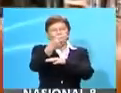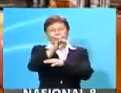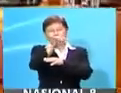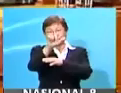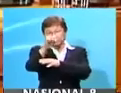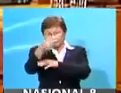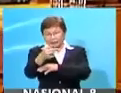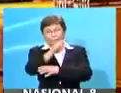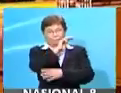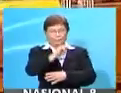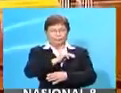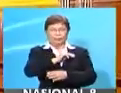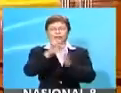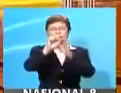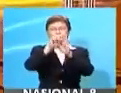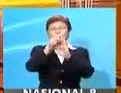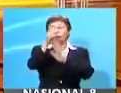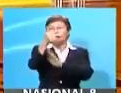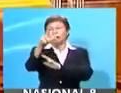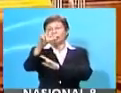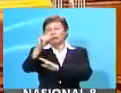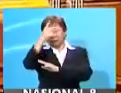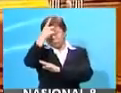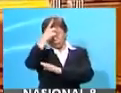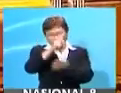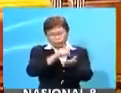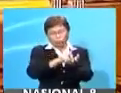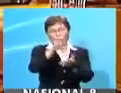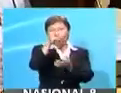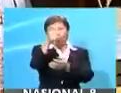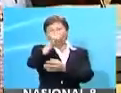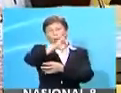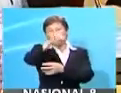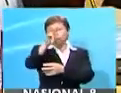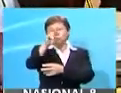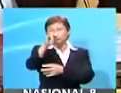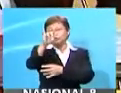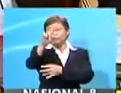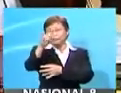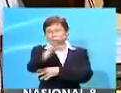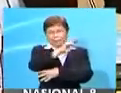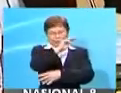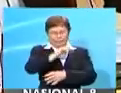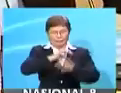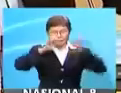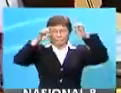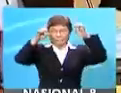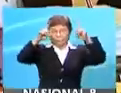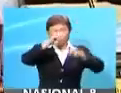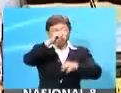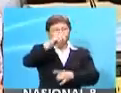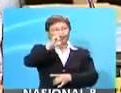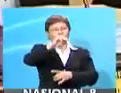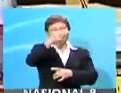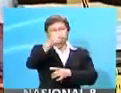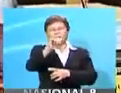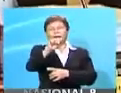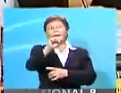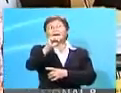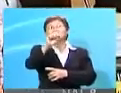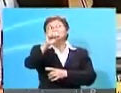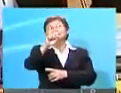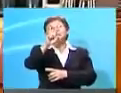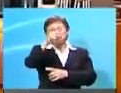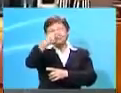Zainuddin menteri sumber asli dan alam sekitar Datuk Dr Wan Junaidi tuanku jaafar dan menteri pendidikan Datuk Seri mahzir Khalid